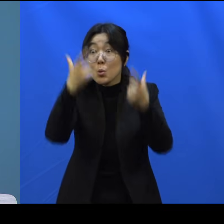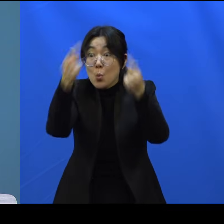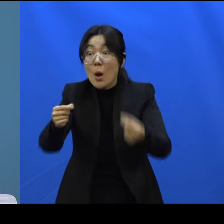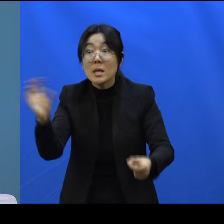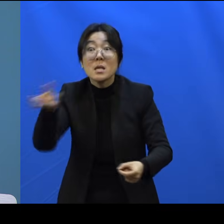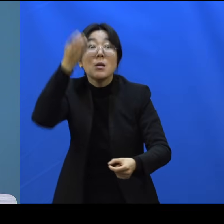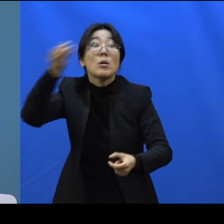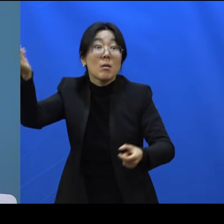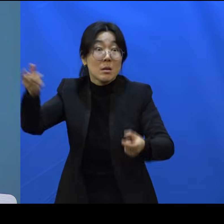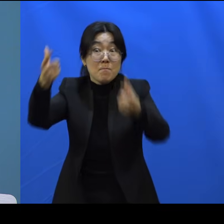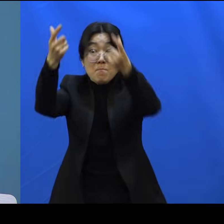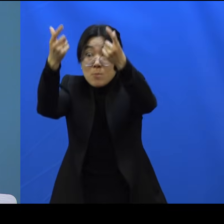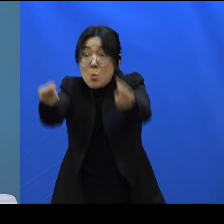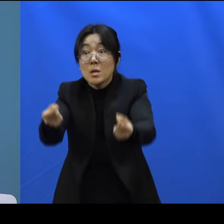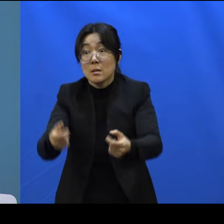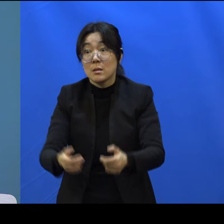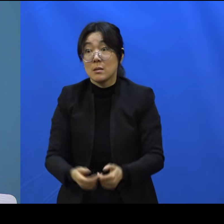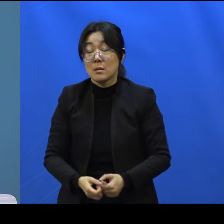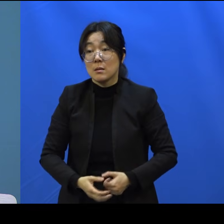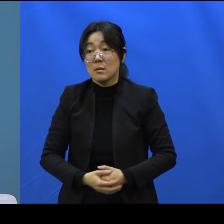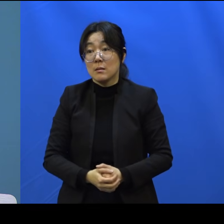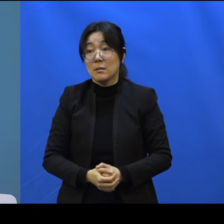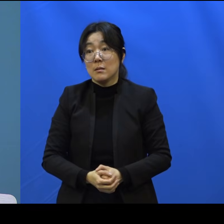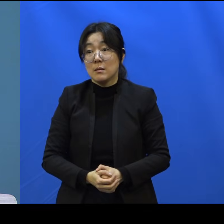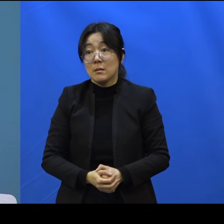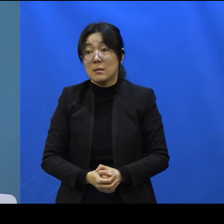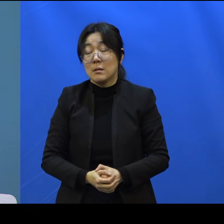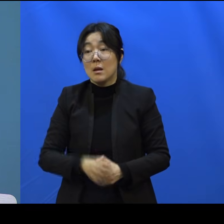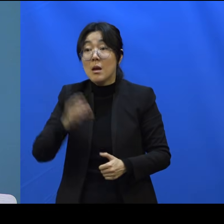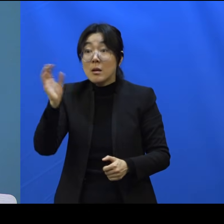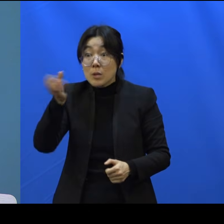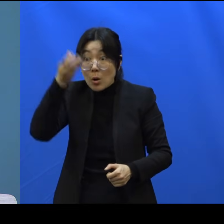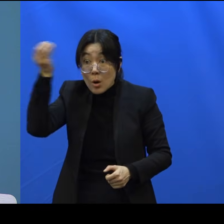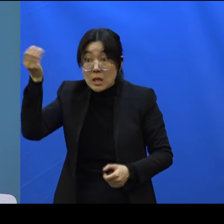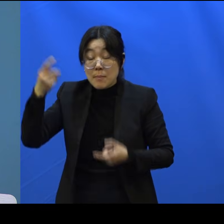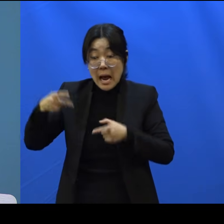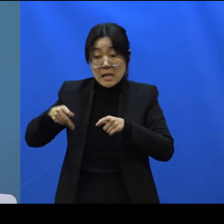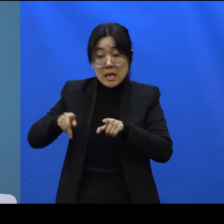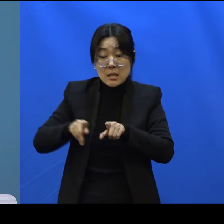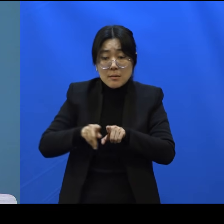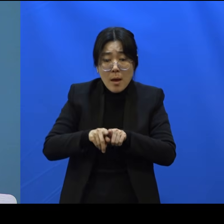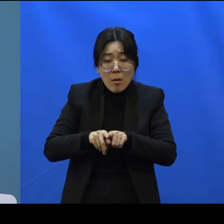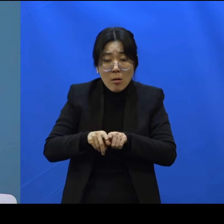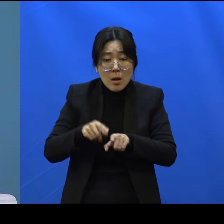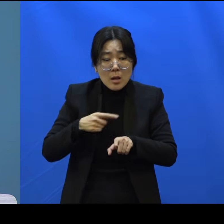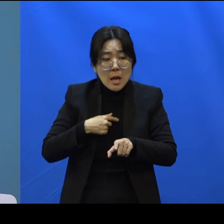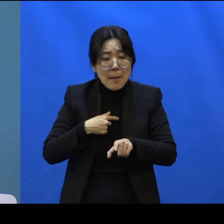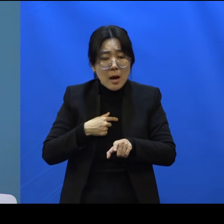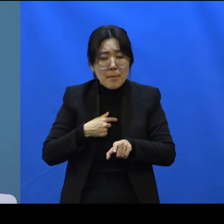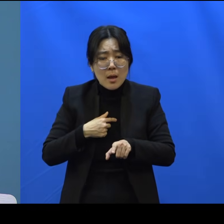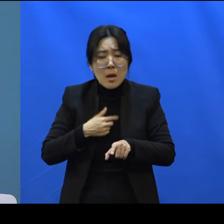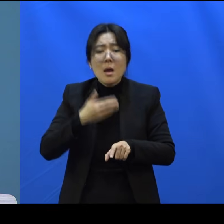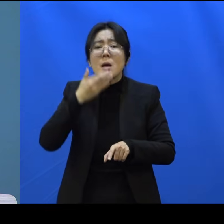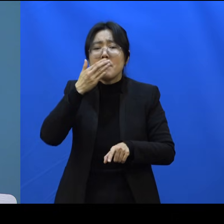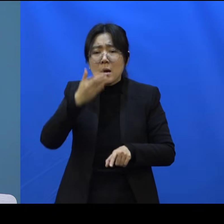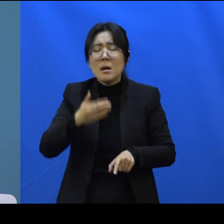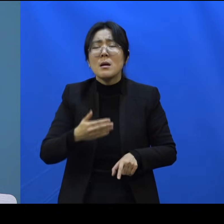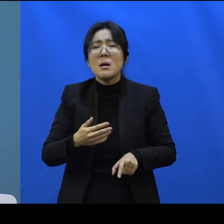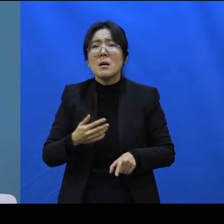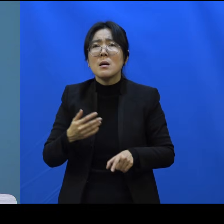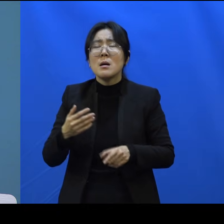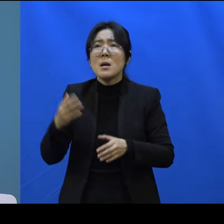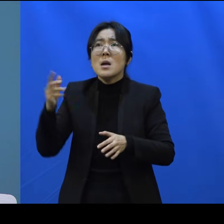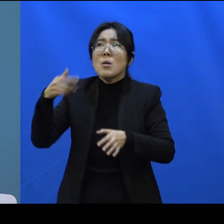용기를 주세요. 생기를 부어주세요. 낙심하지 않게 하세요. 다시 일어나게 하세요. 지혜를 주세요. 그분은